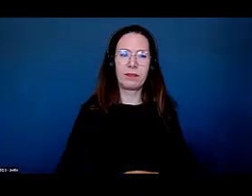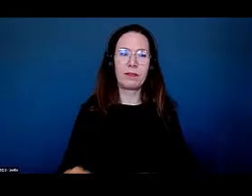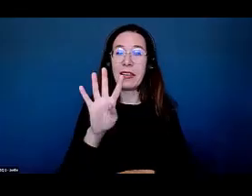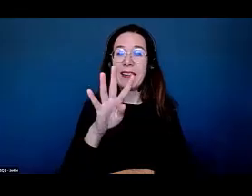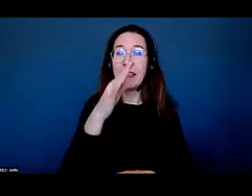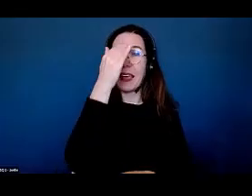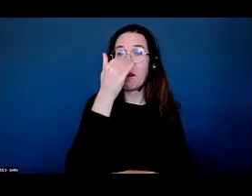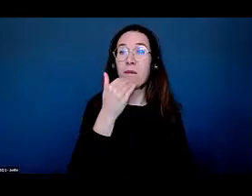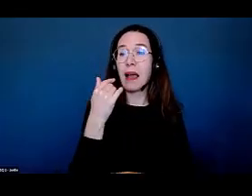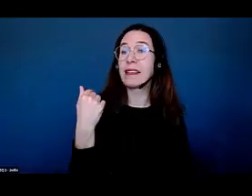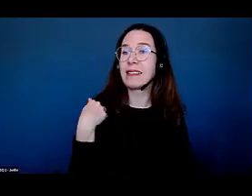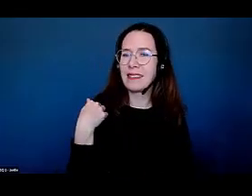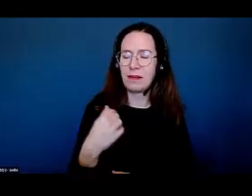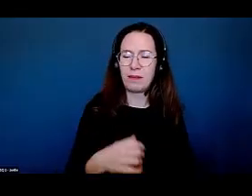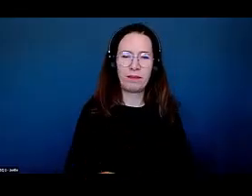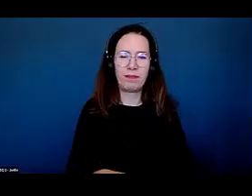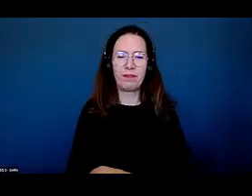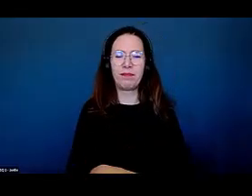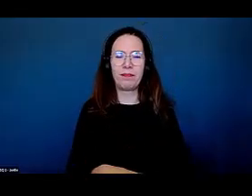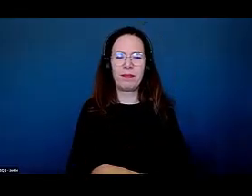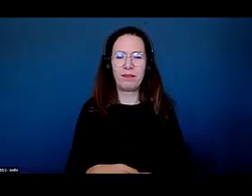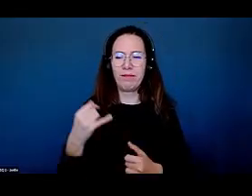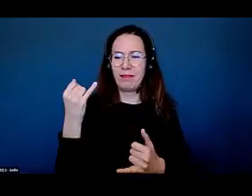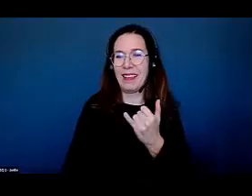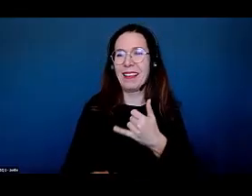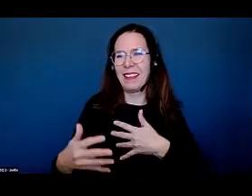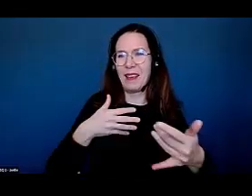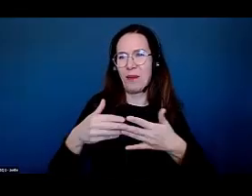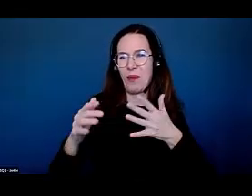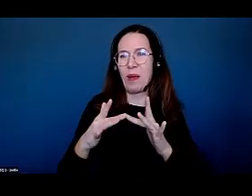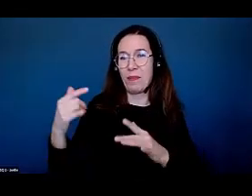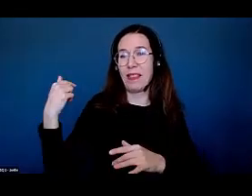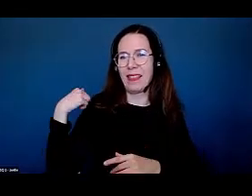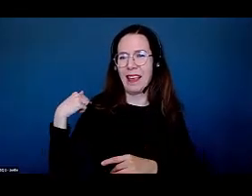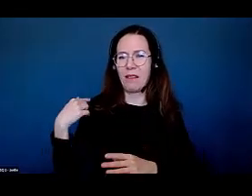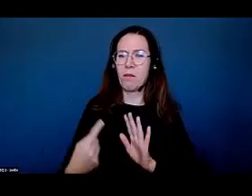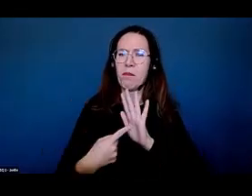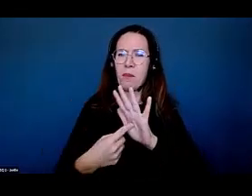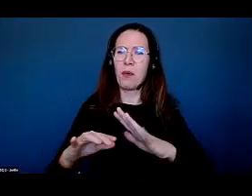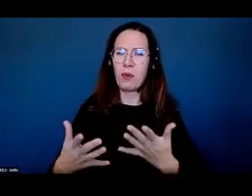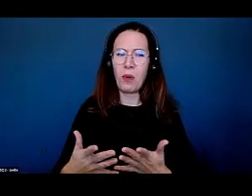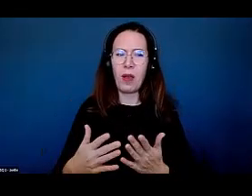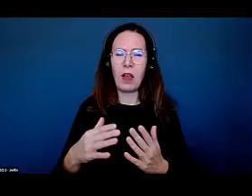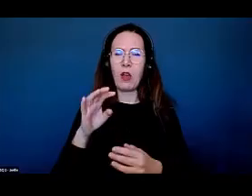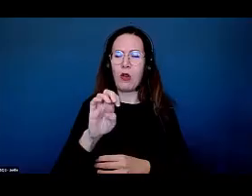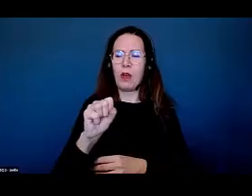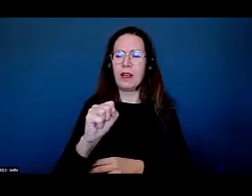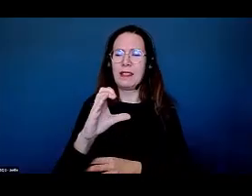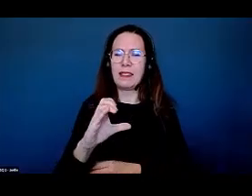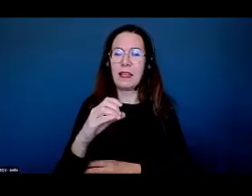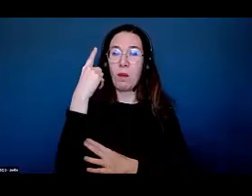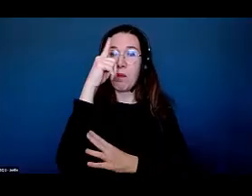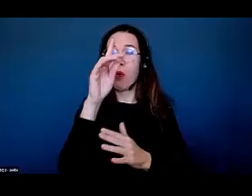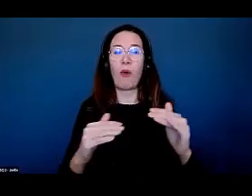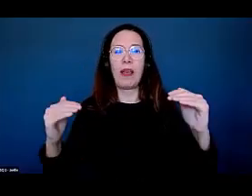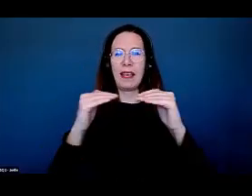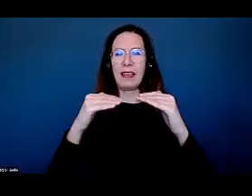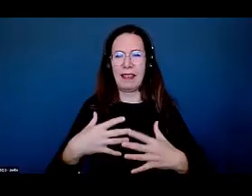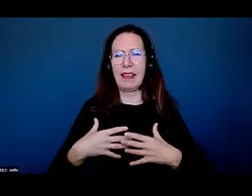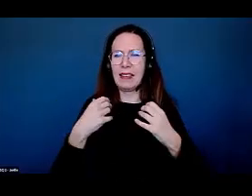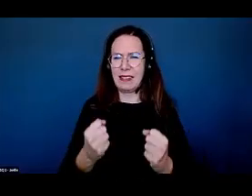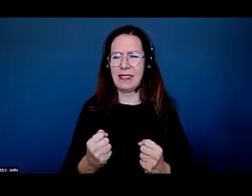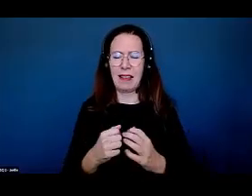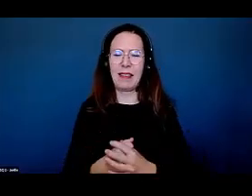Donc, c'était le 4 mars. C'était notre dernier webinaire. Nous avons présenté le cadre ESC pour l'équité